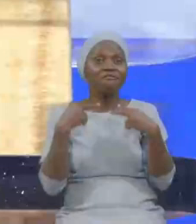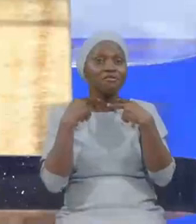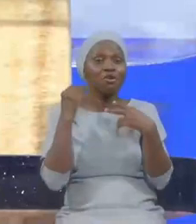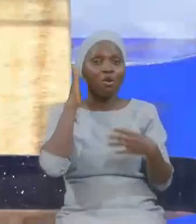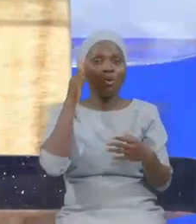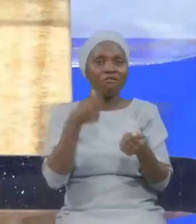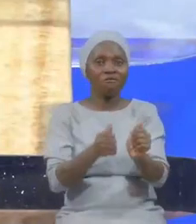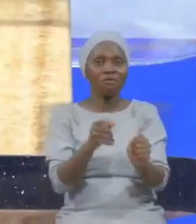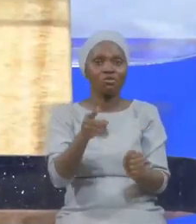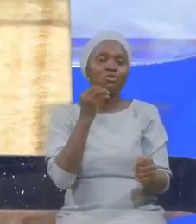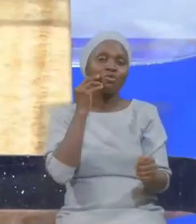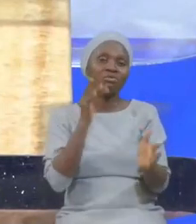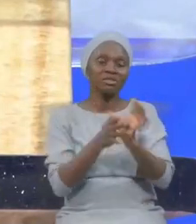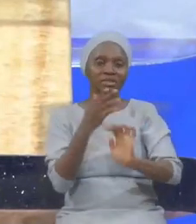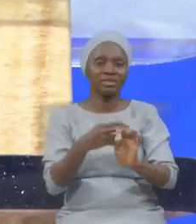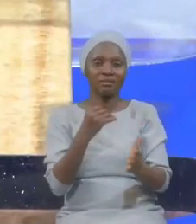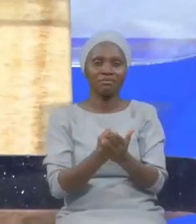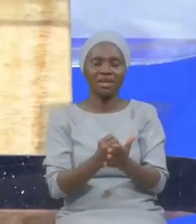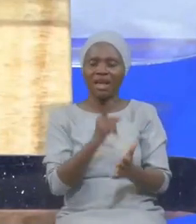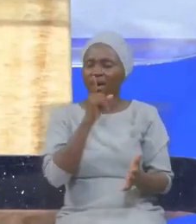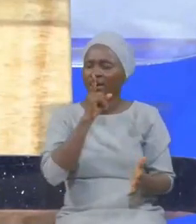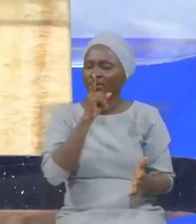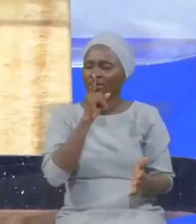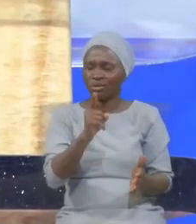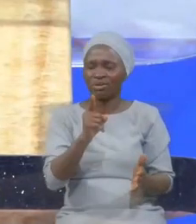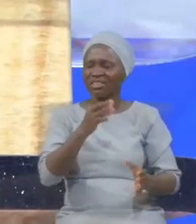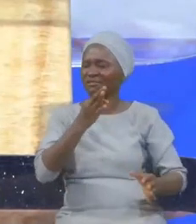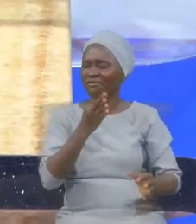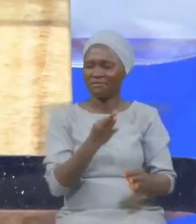vous accompagnera à aller à la maison.